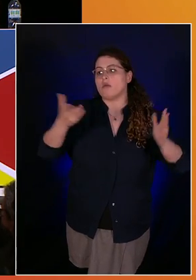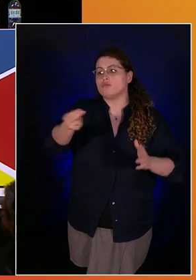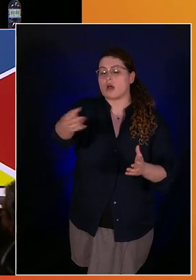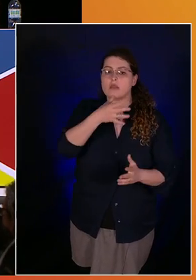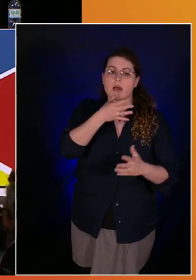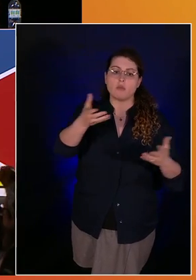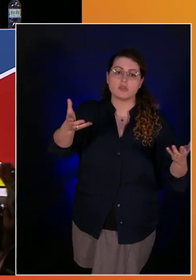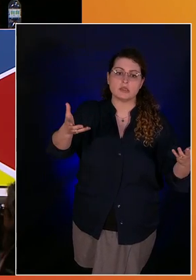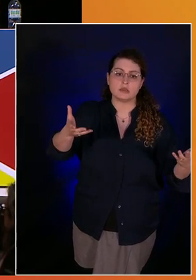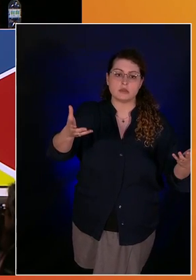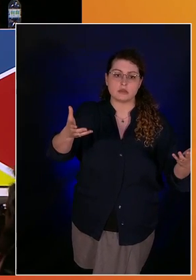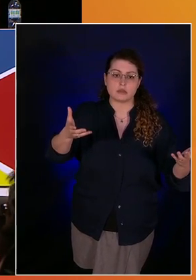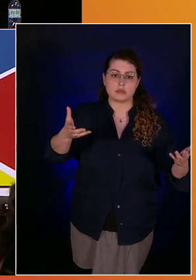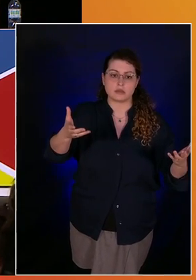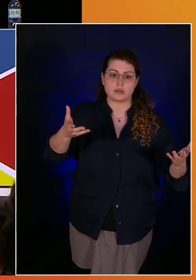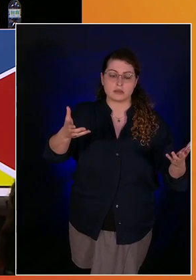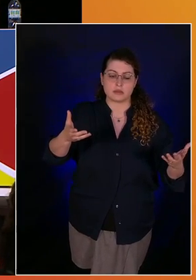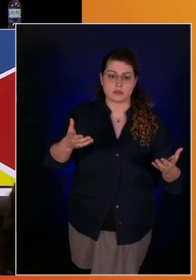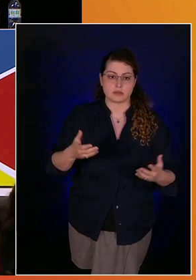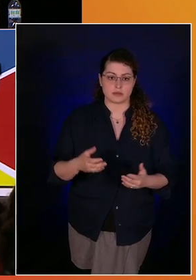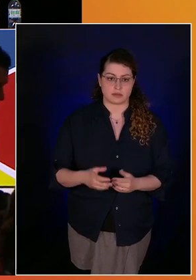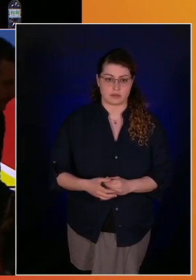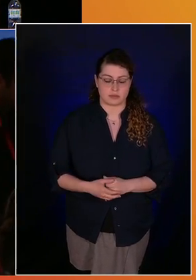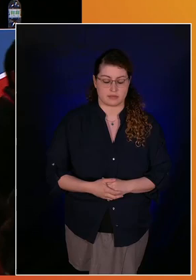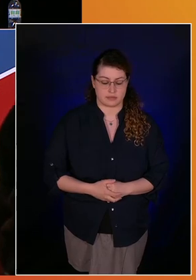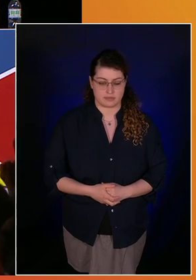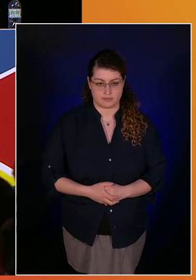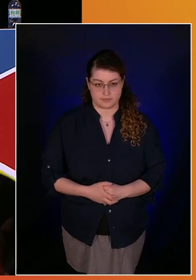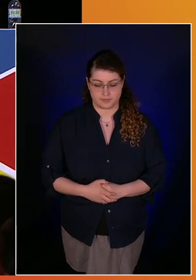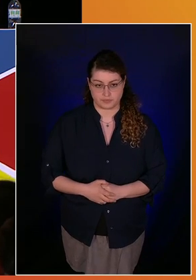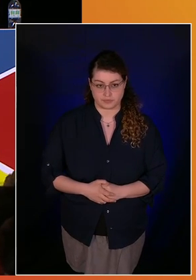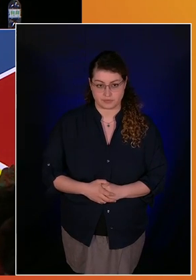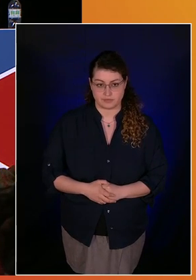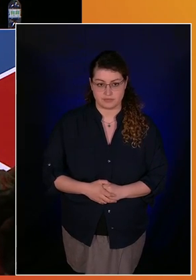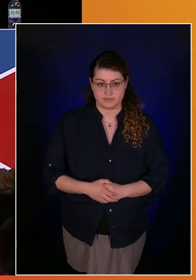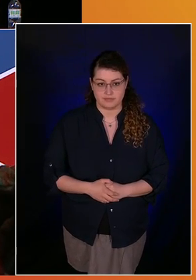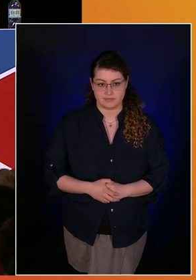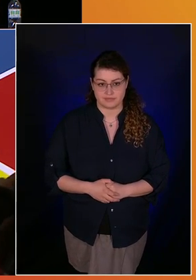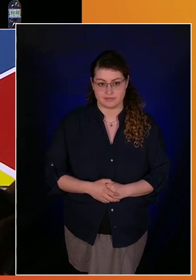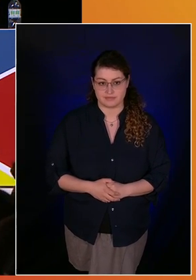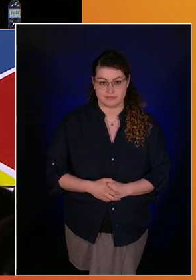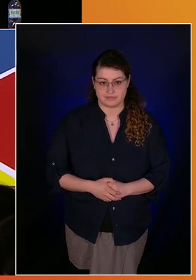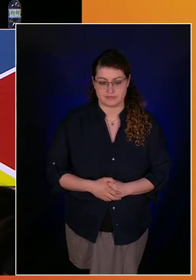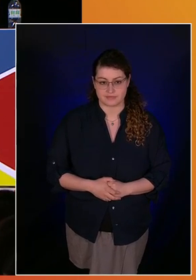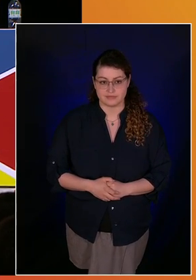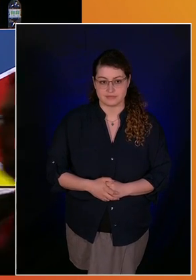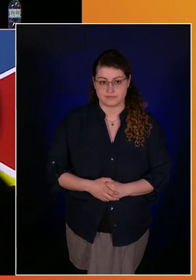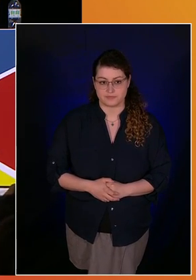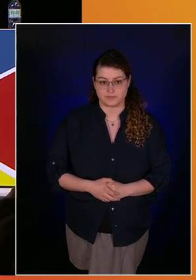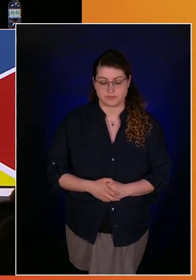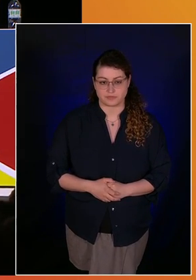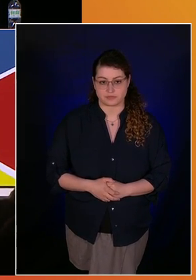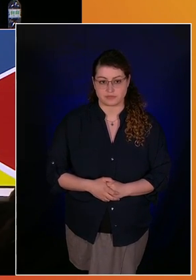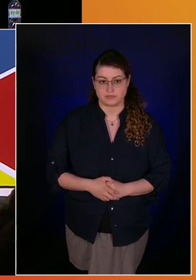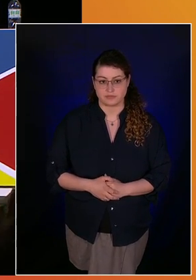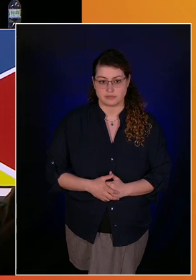possible ils ont pas fini mais attends je quoi mais c'est pas possible que ça laisse comme espace